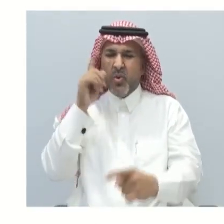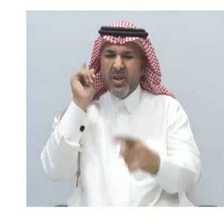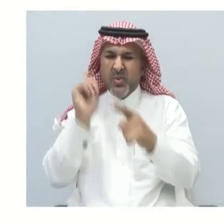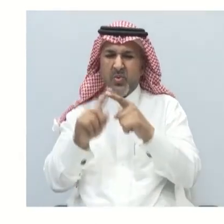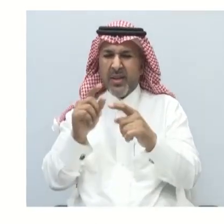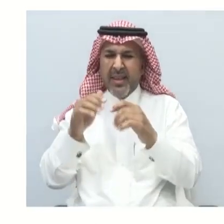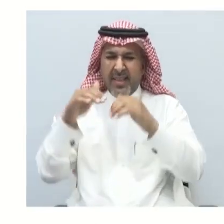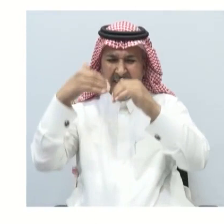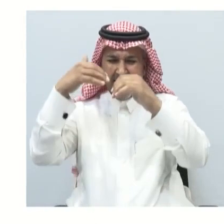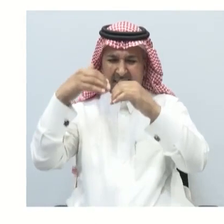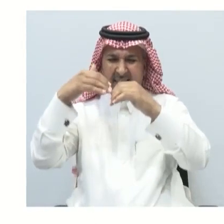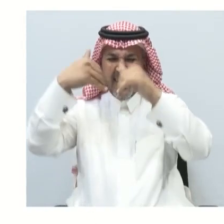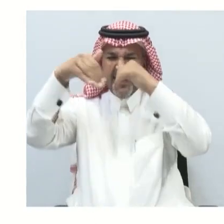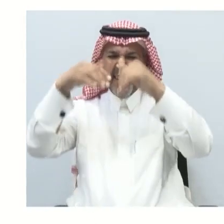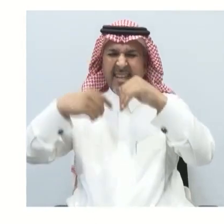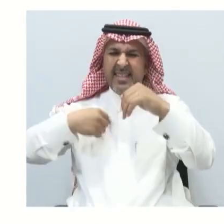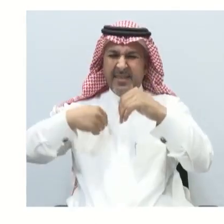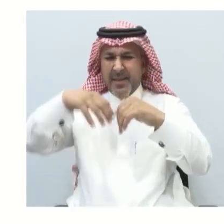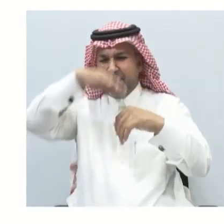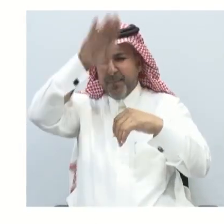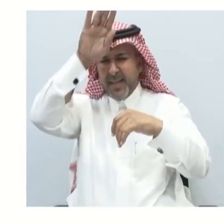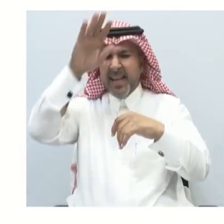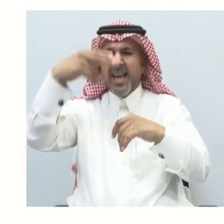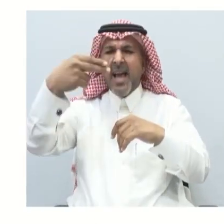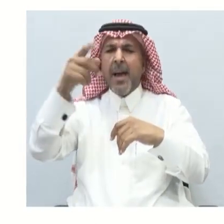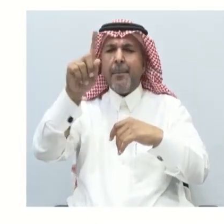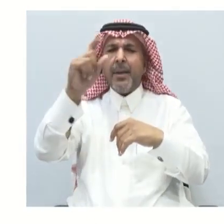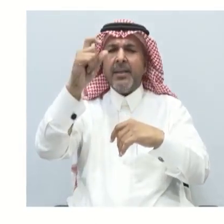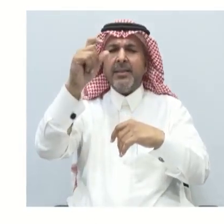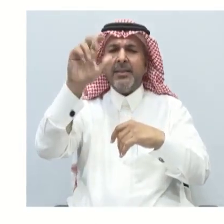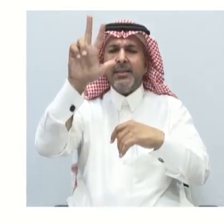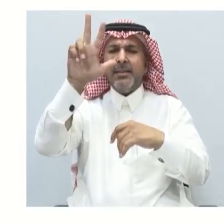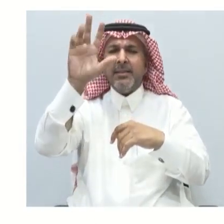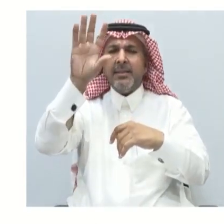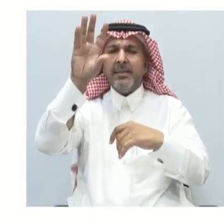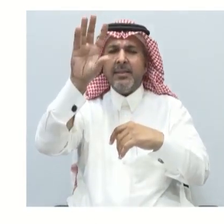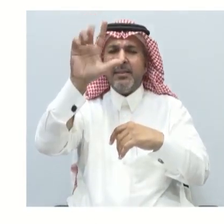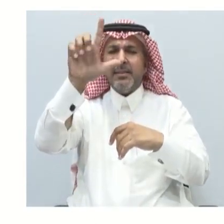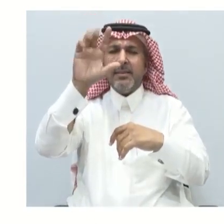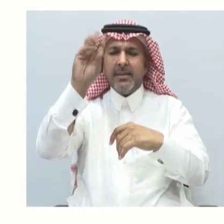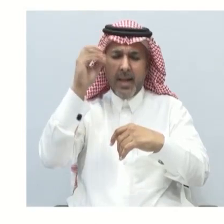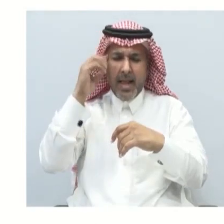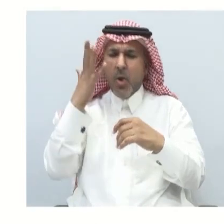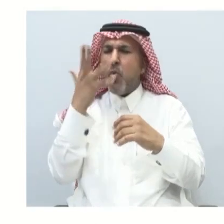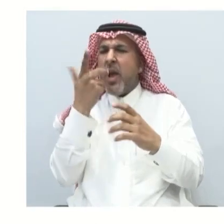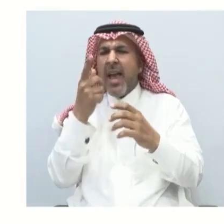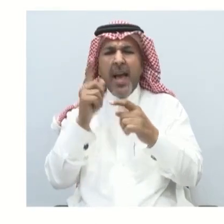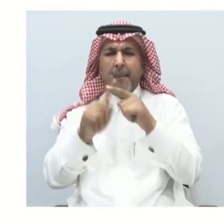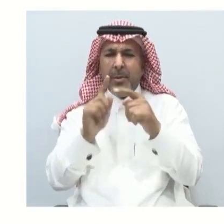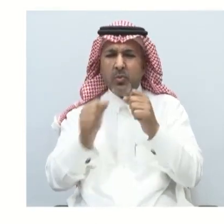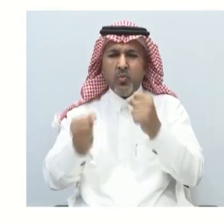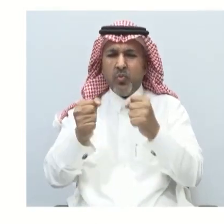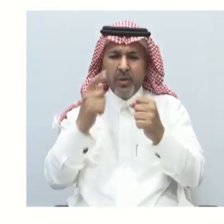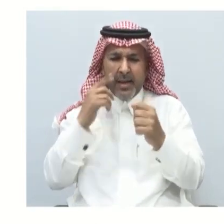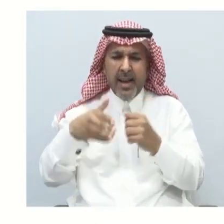الملك عبد الله رحمه الله طبعا سرعه المركبات تعتبر ايضا بيان متصل مع انه يعني شوفوا